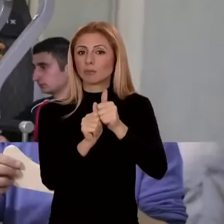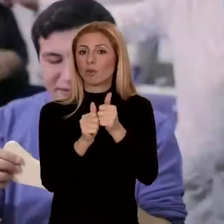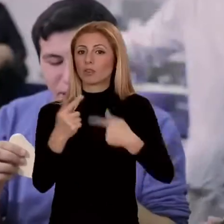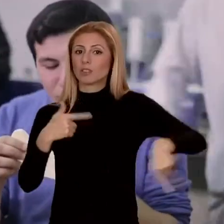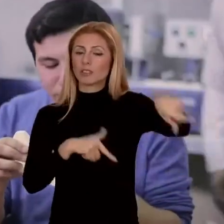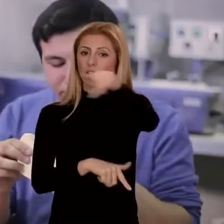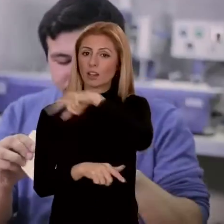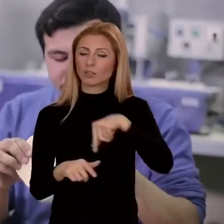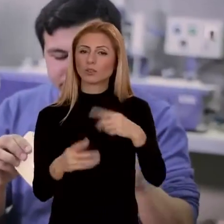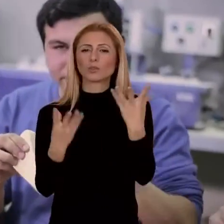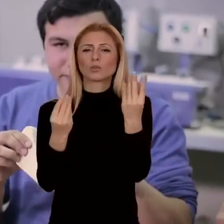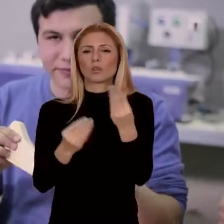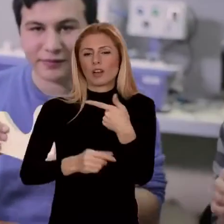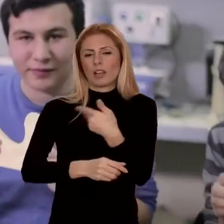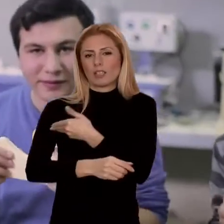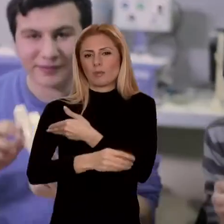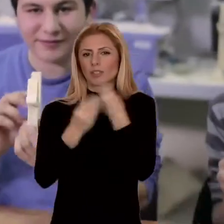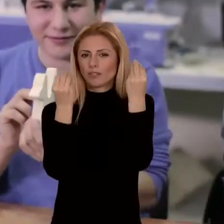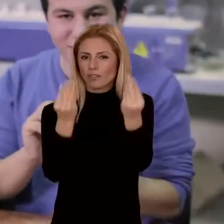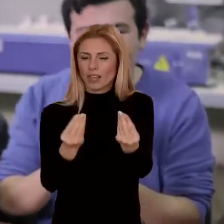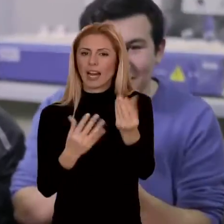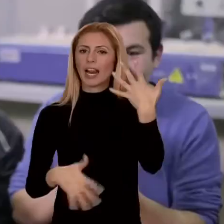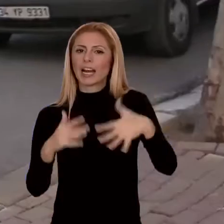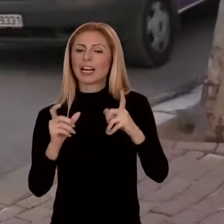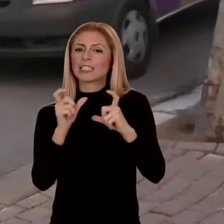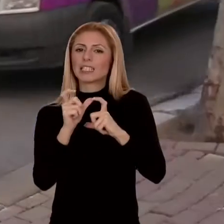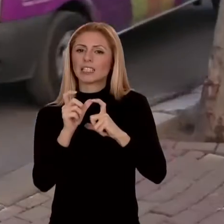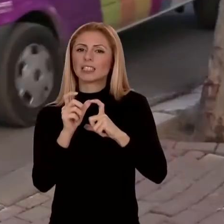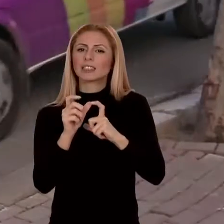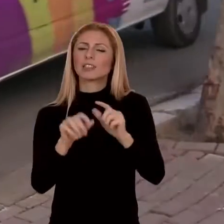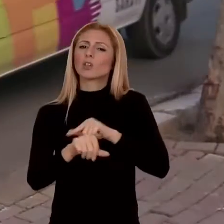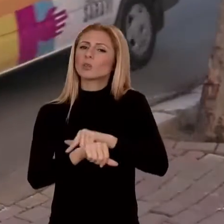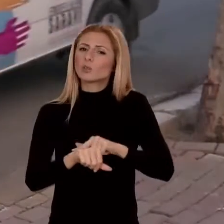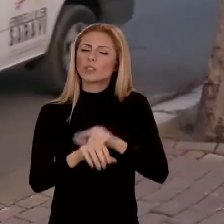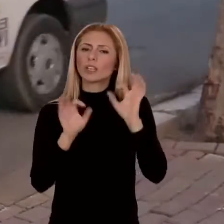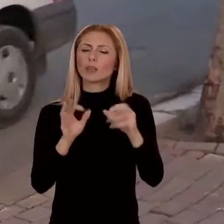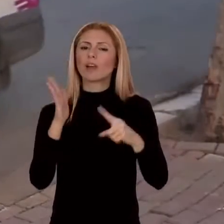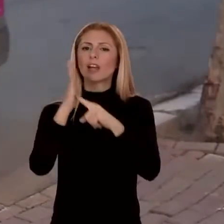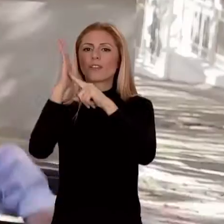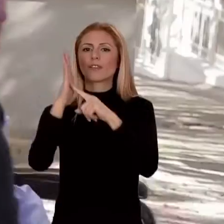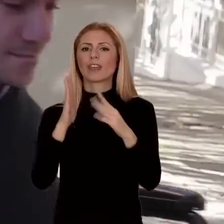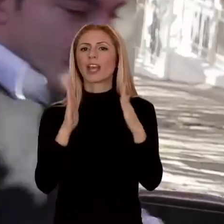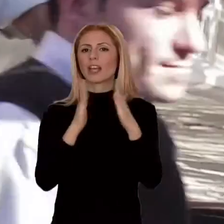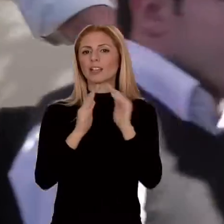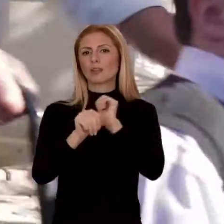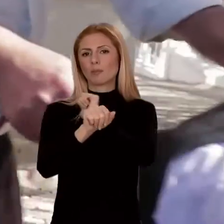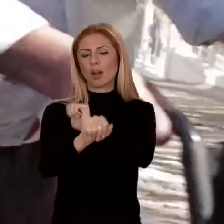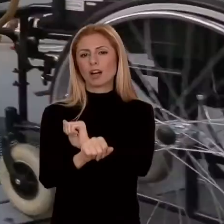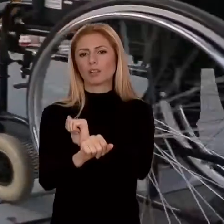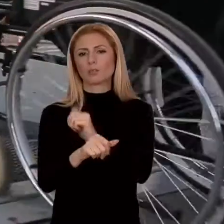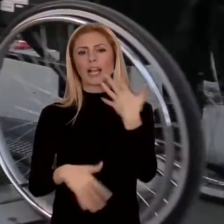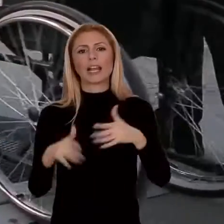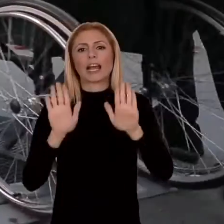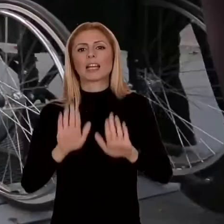kadar birçok alanda hizmet veren Engelliler Sarayı'nda sürekli hedef, evine mahkum engelli bireylerimizin